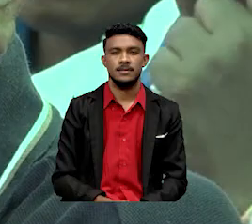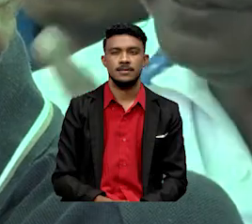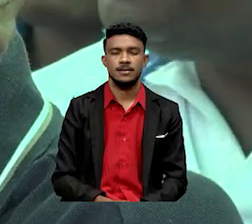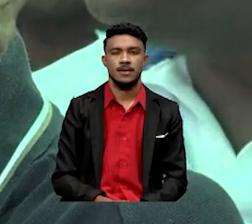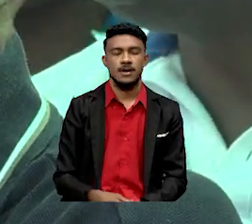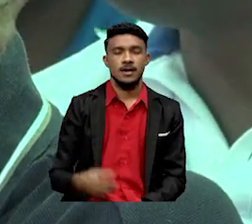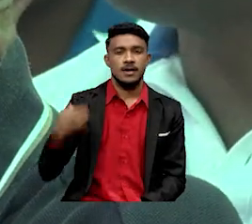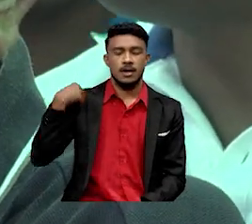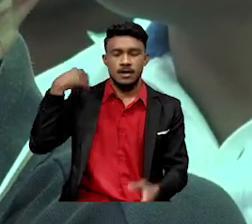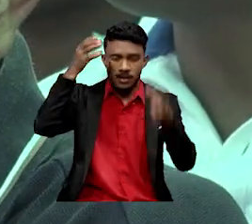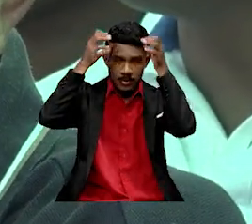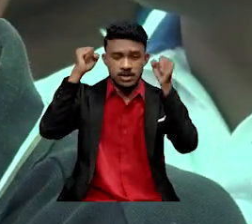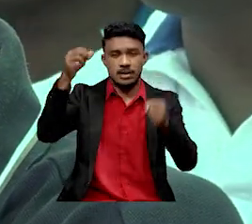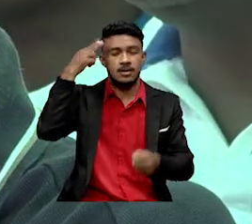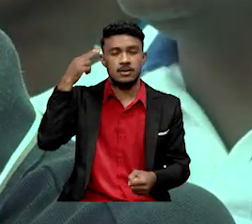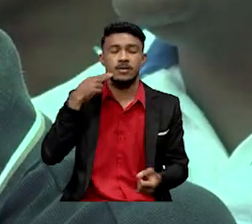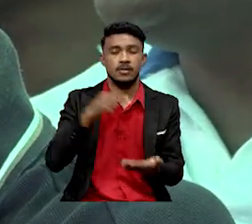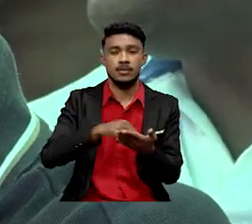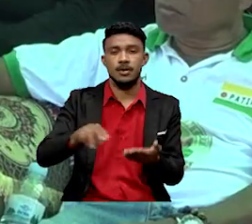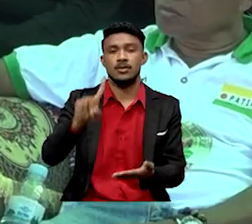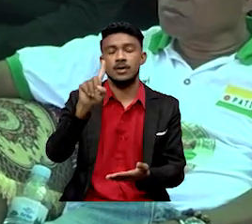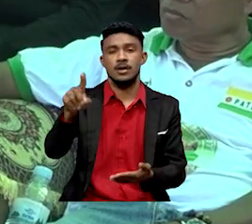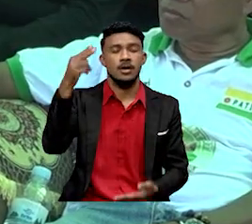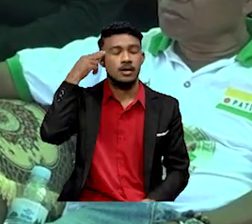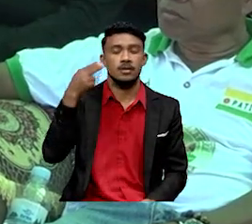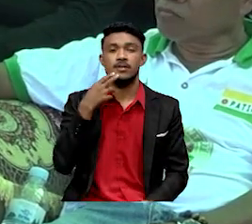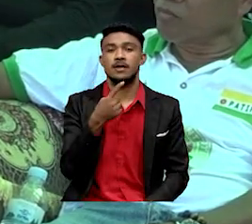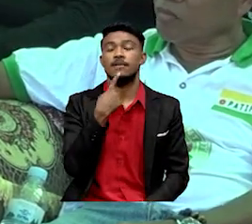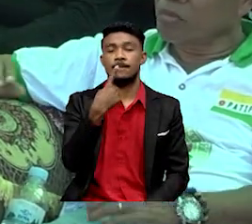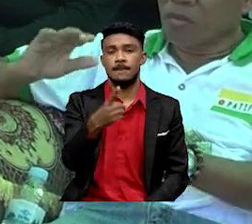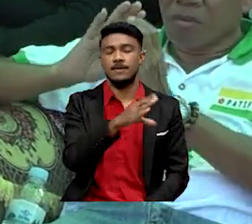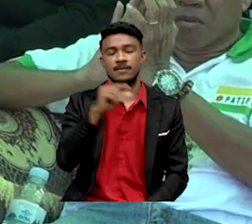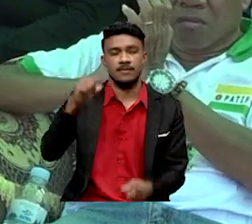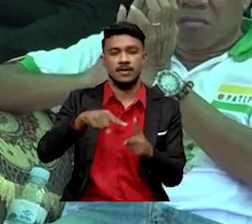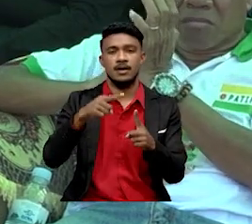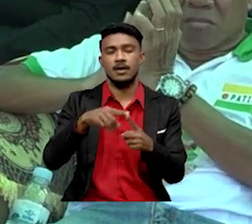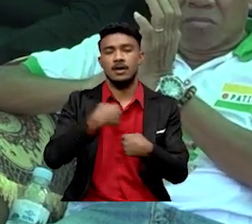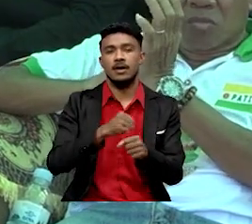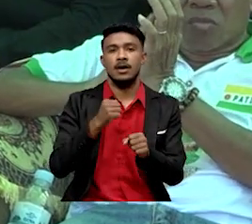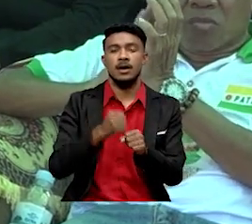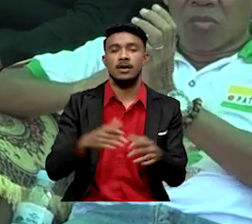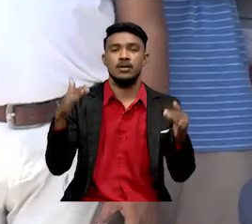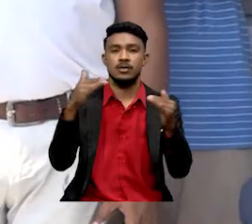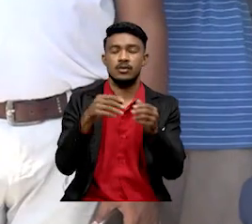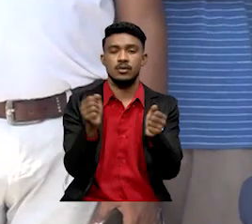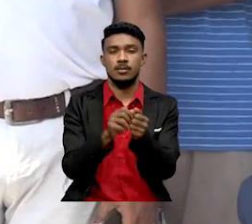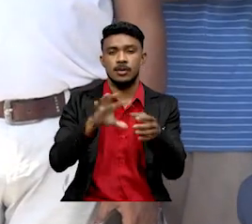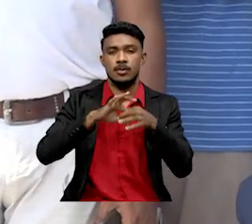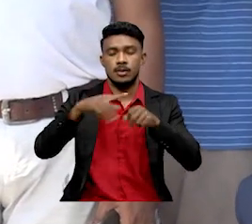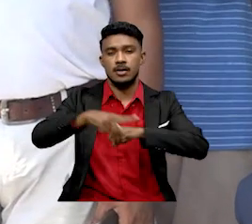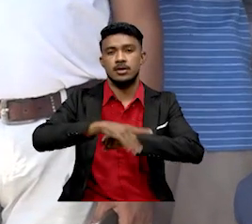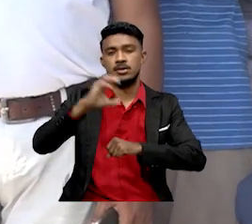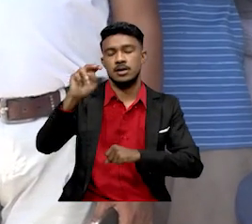Candidato Presidente Republika Honumer Sorteu Ida Zoramus Orta hato asuntune baing hira halau mini dialogu ho militante Partido CNRT